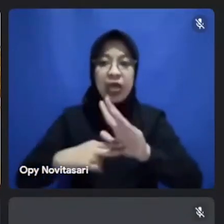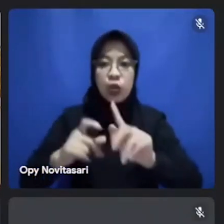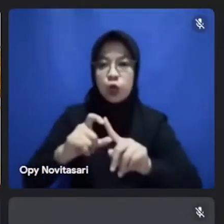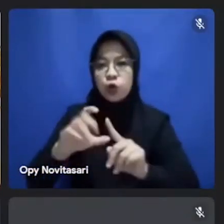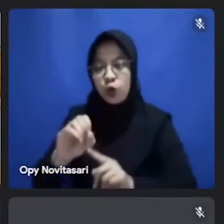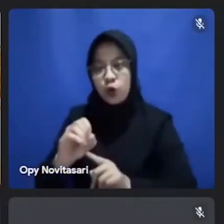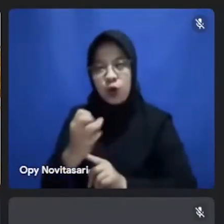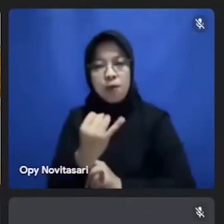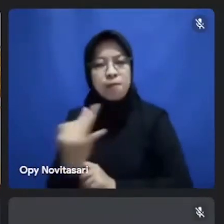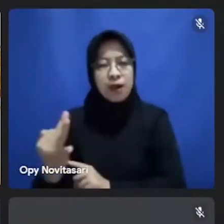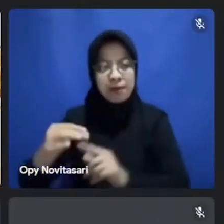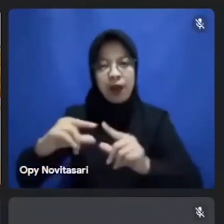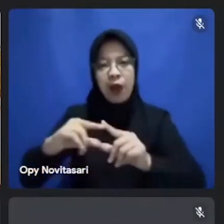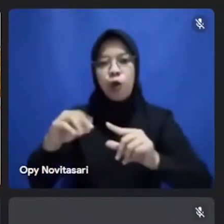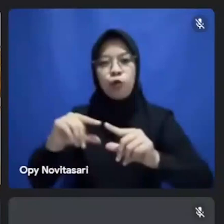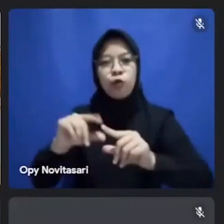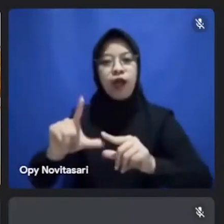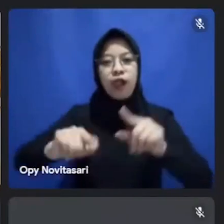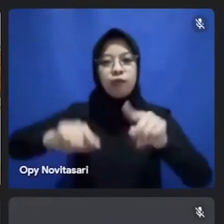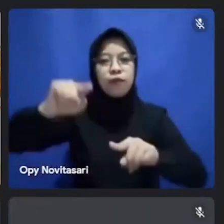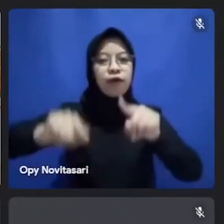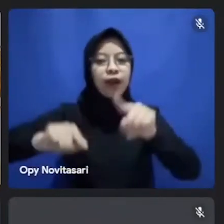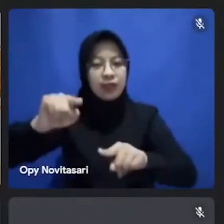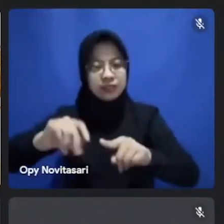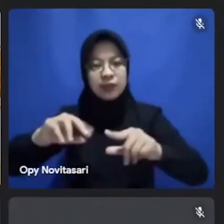dari yang sang